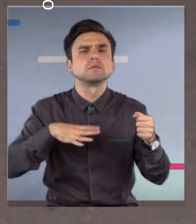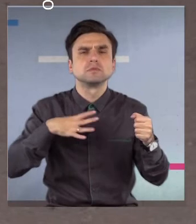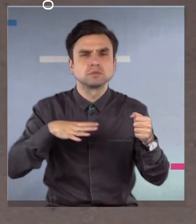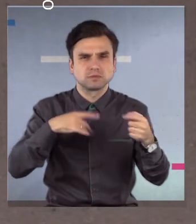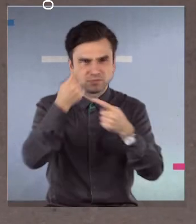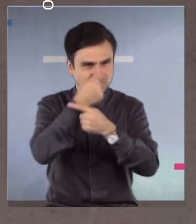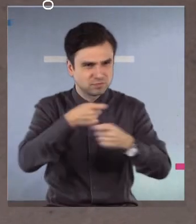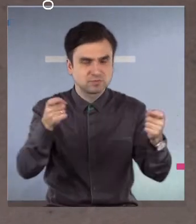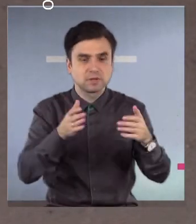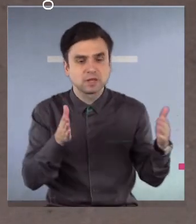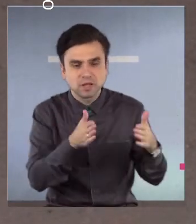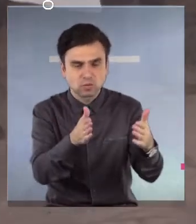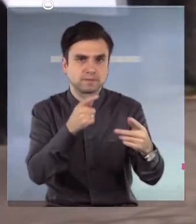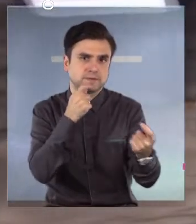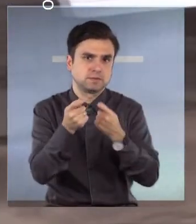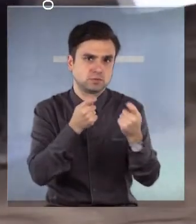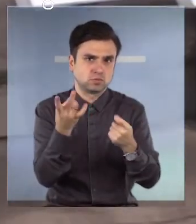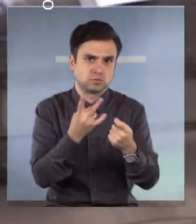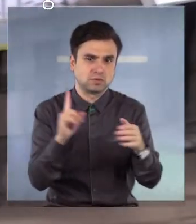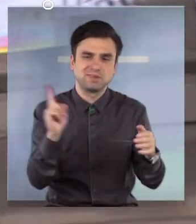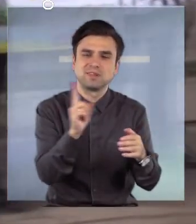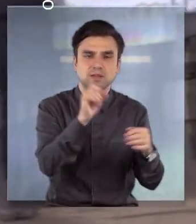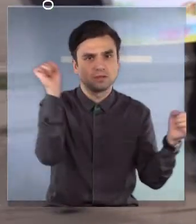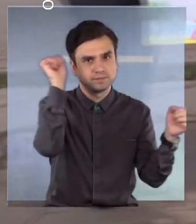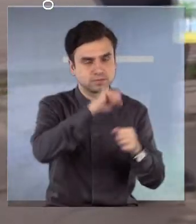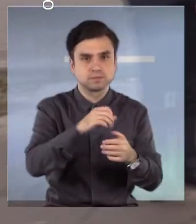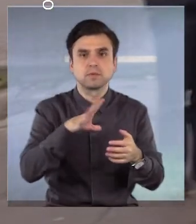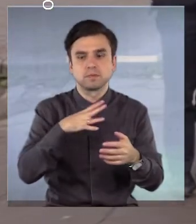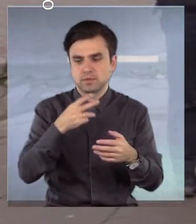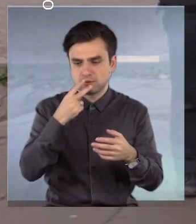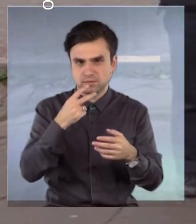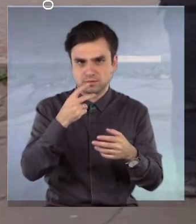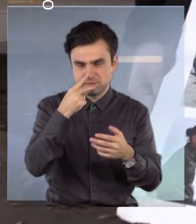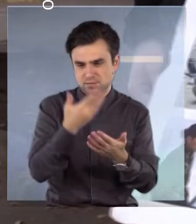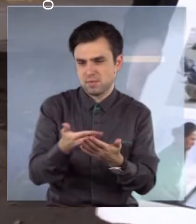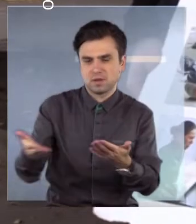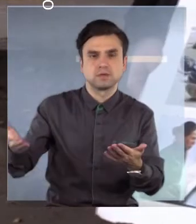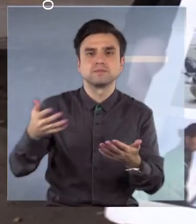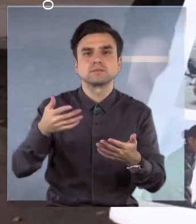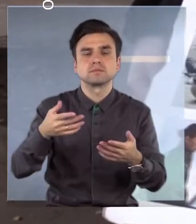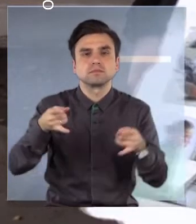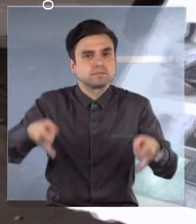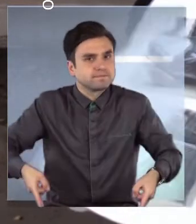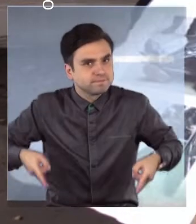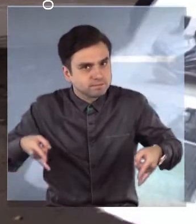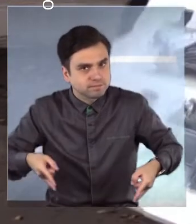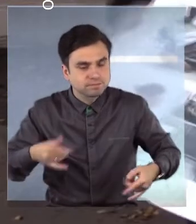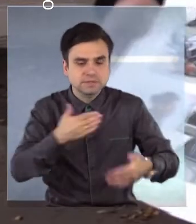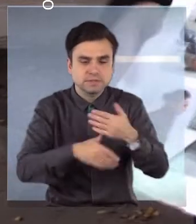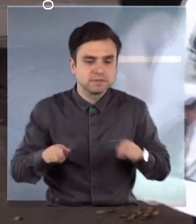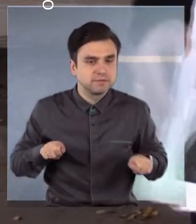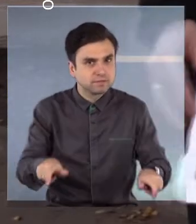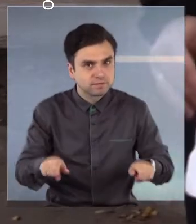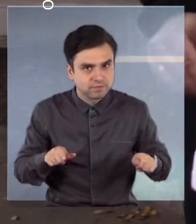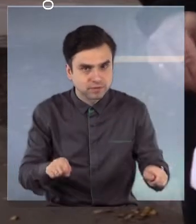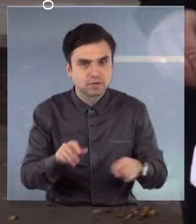милиці, інвалідний візок, вінок і порожню рамку без фото із чорною стрічкою. Поруч стояли поліцейські з плакатами, розділеними